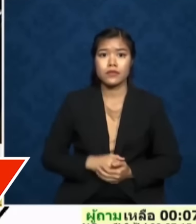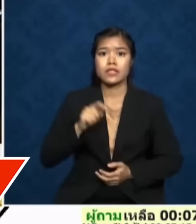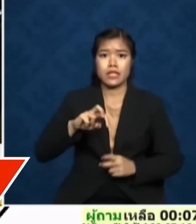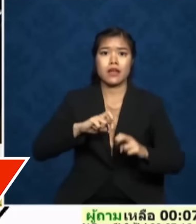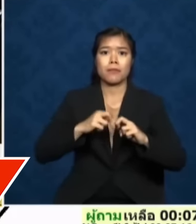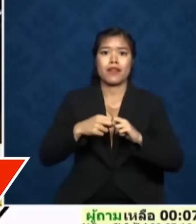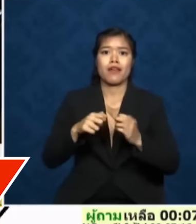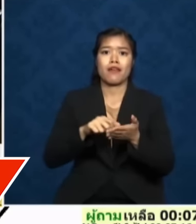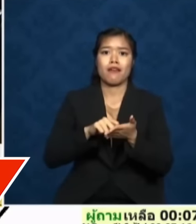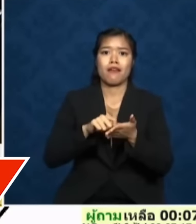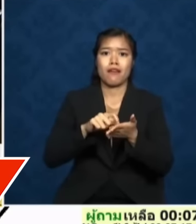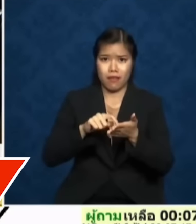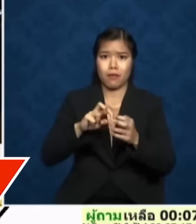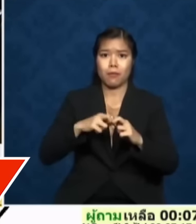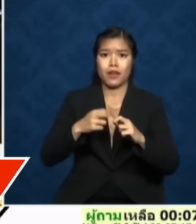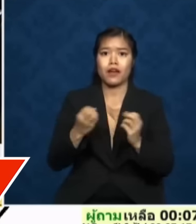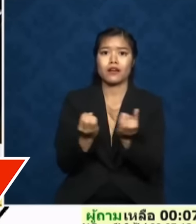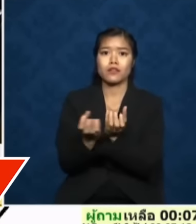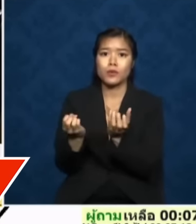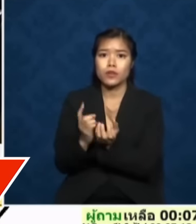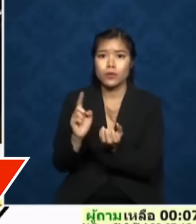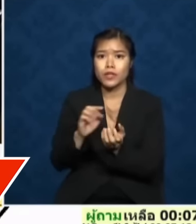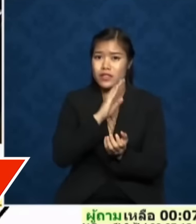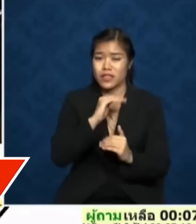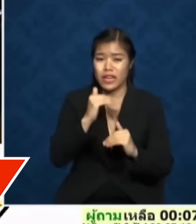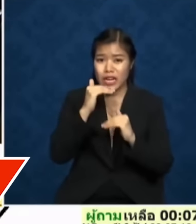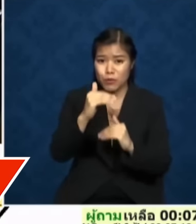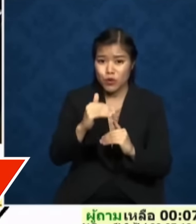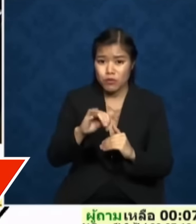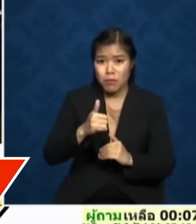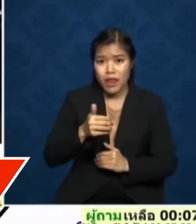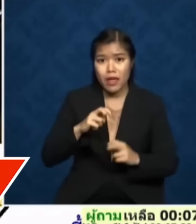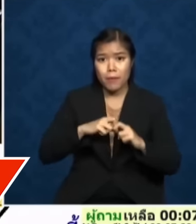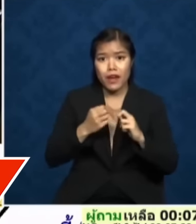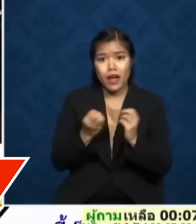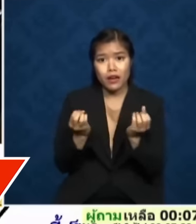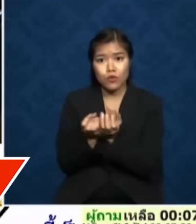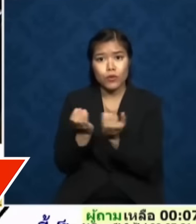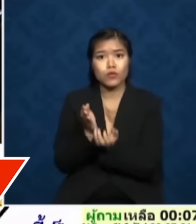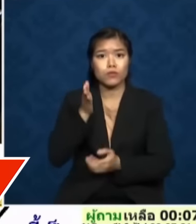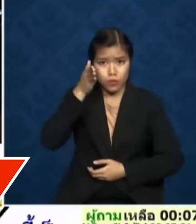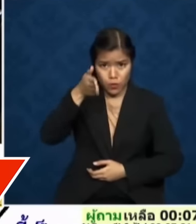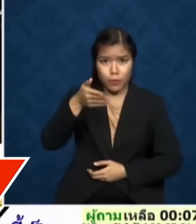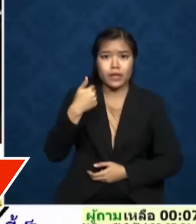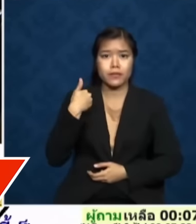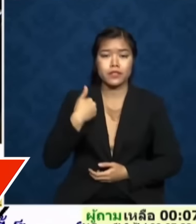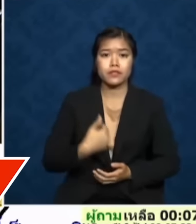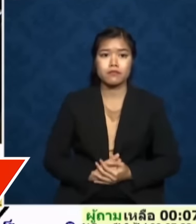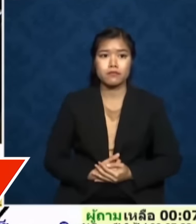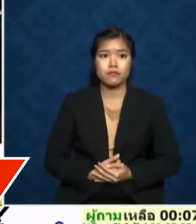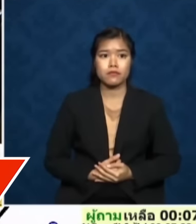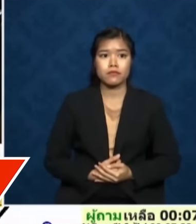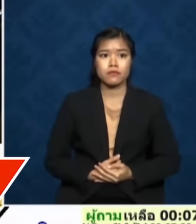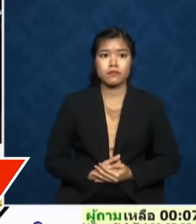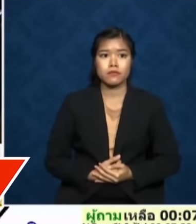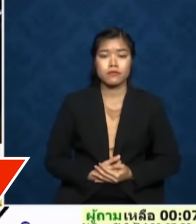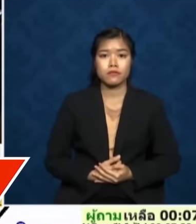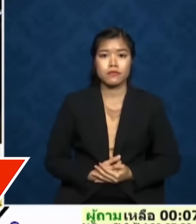คนิคที่ไปล็อกแบบนี้มันจะสร้างปัญหาได้ในอนาคตนะครับหรือปัญหาทางการเมื